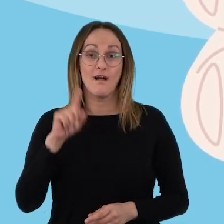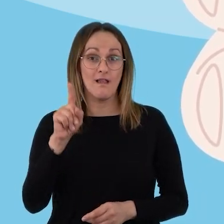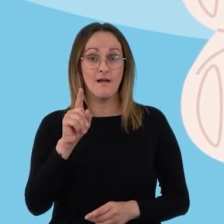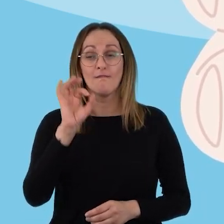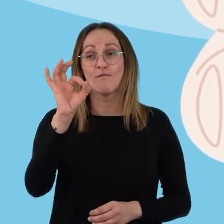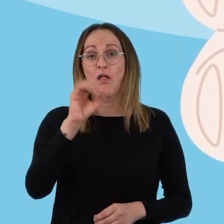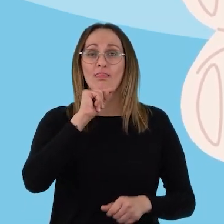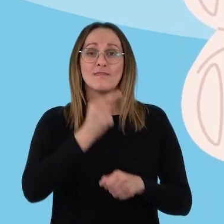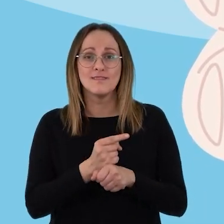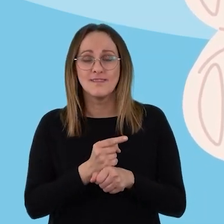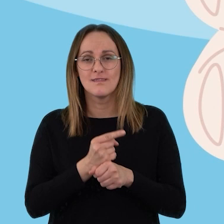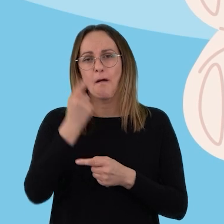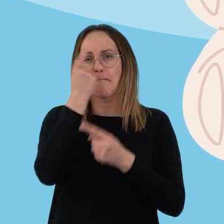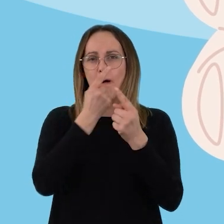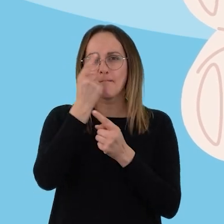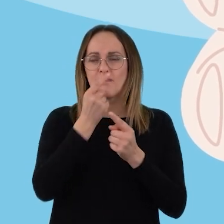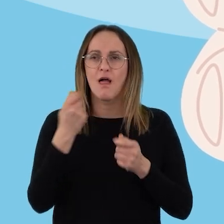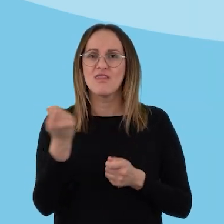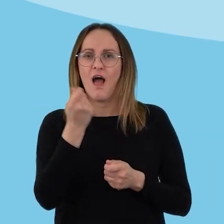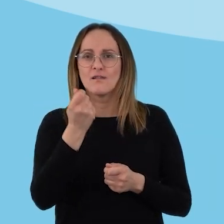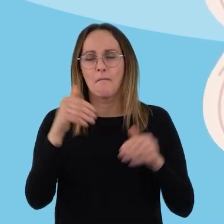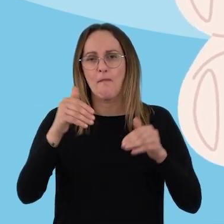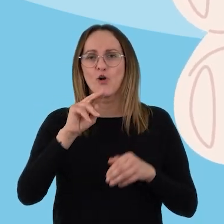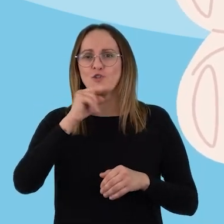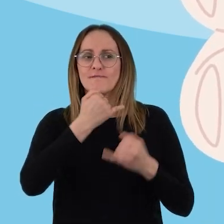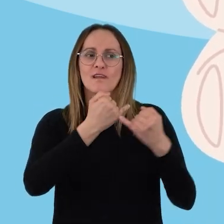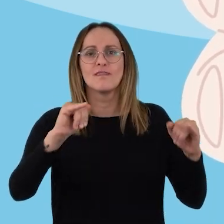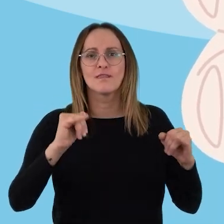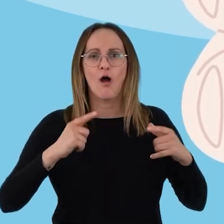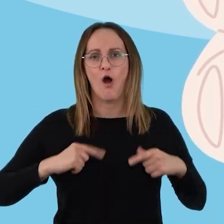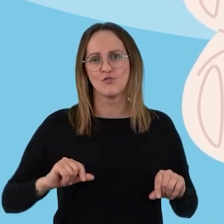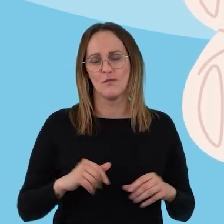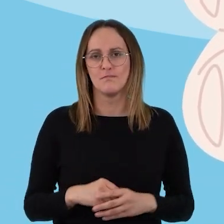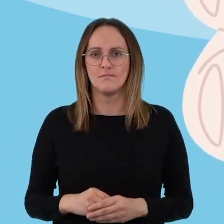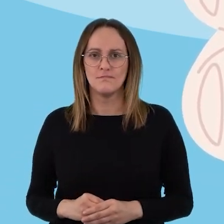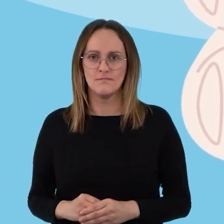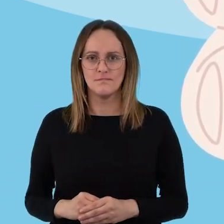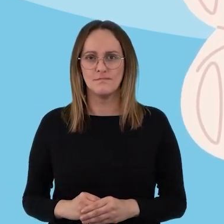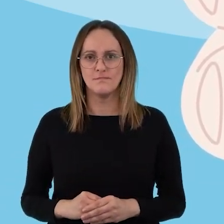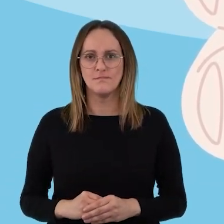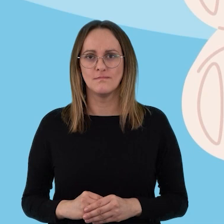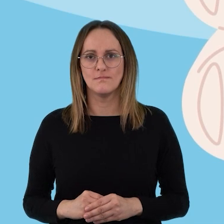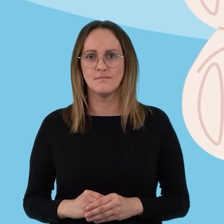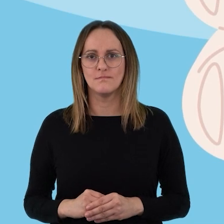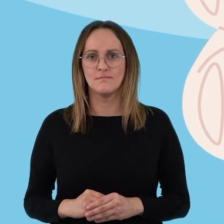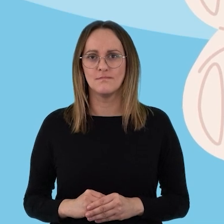Lecz jednocześnie nie zdajesz sobie sprawy, jak wiele bólu i krzywd mogą wyrządzić twoje nieodpowiedzialne decyzje.